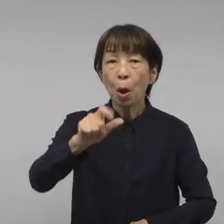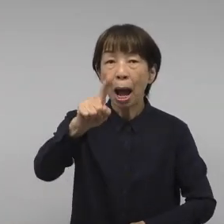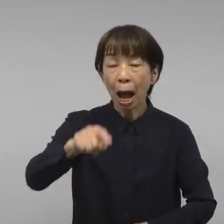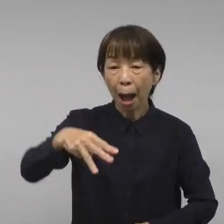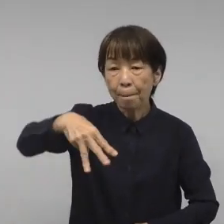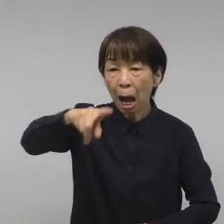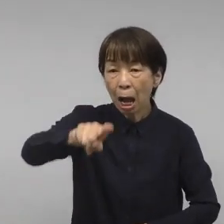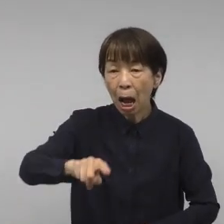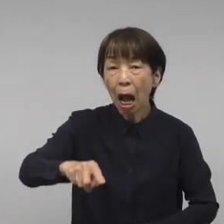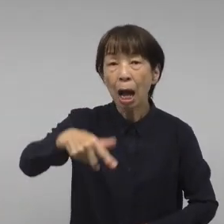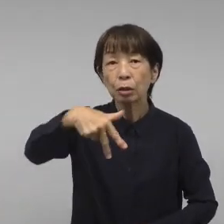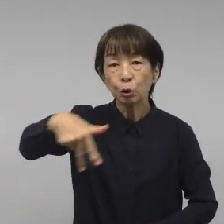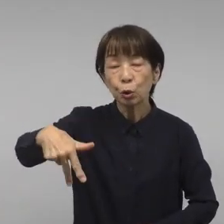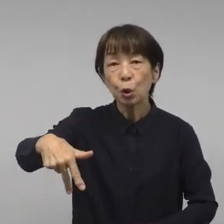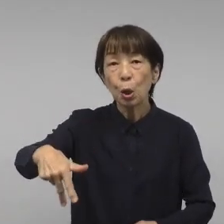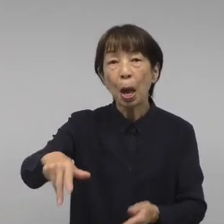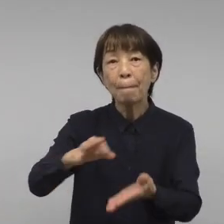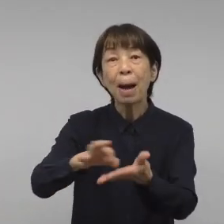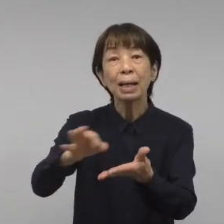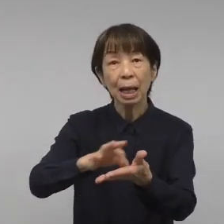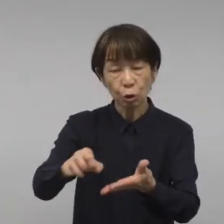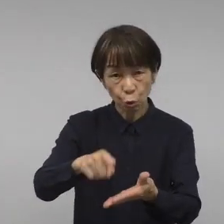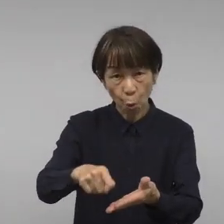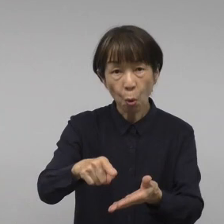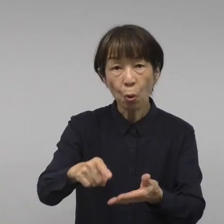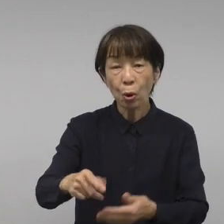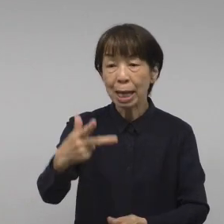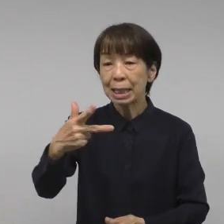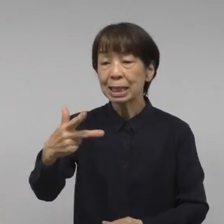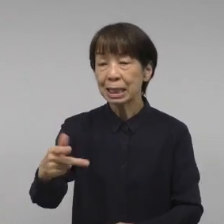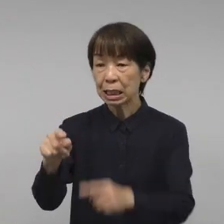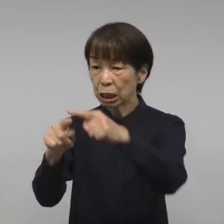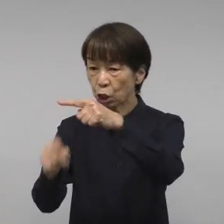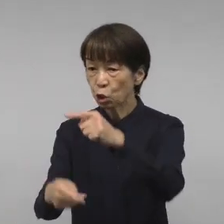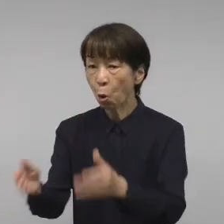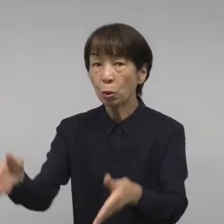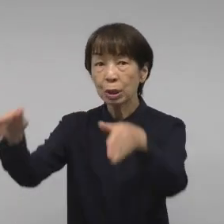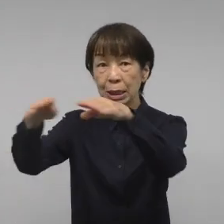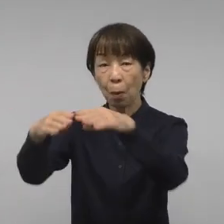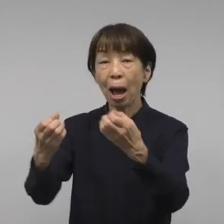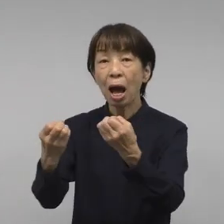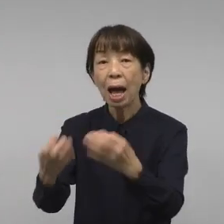人市長市の市役所というか市庁舎はちょうど新しくなったところで、